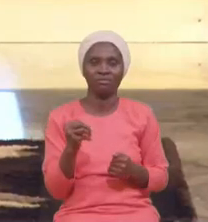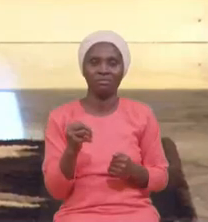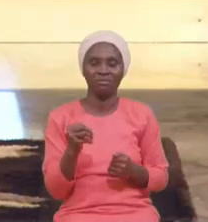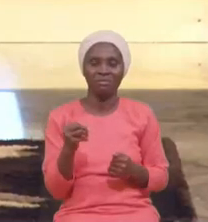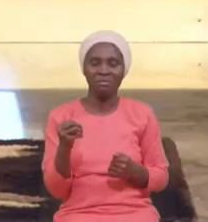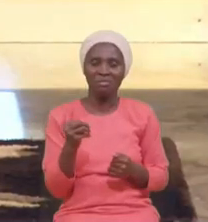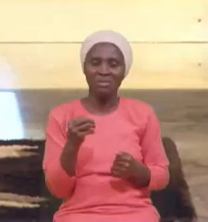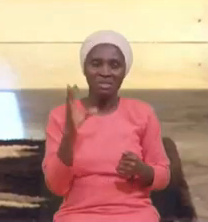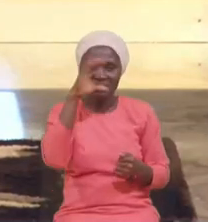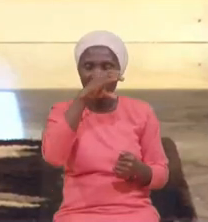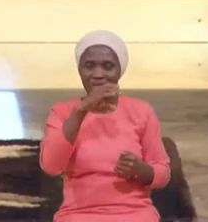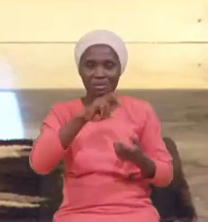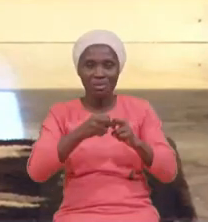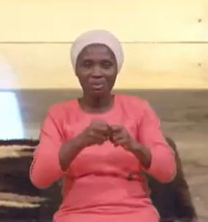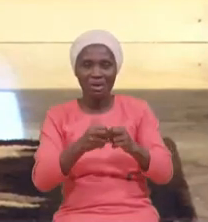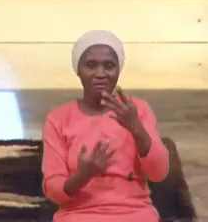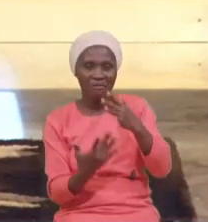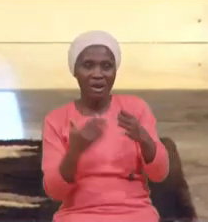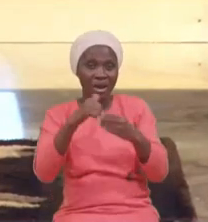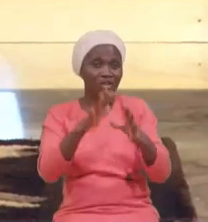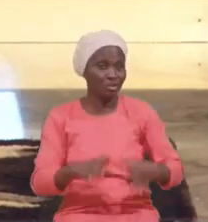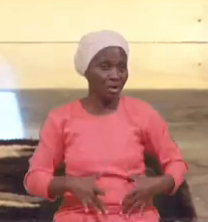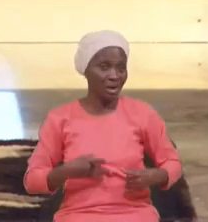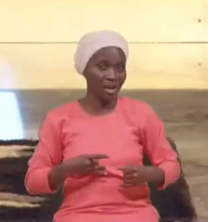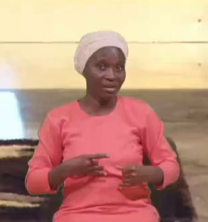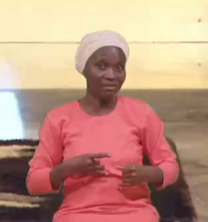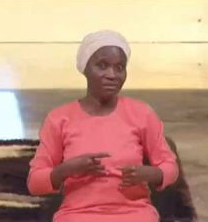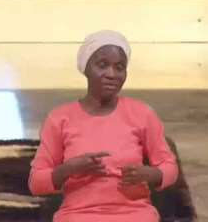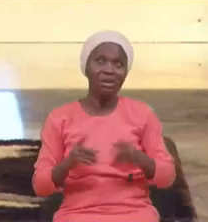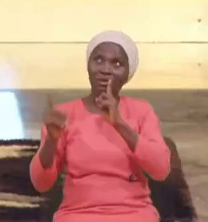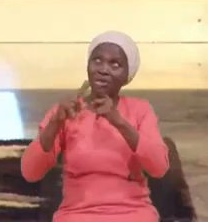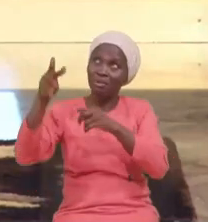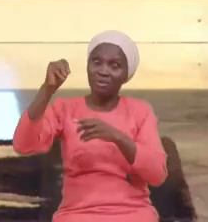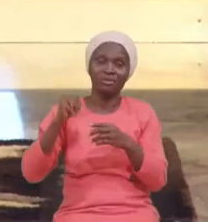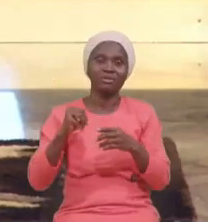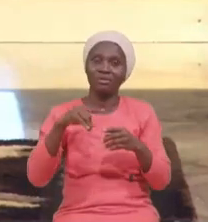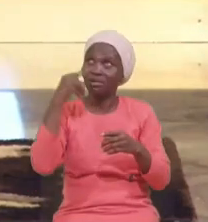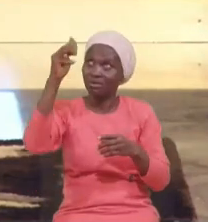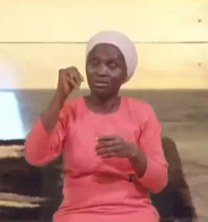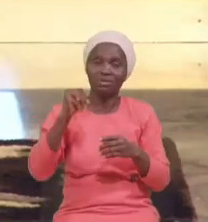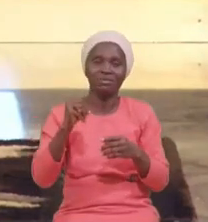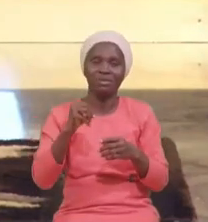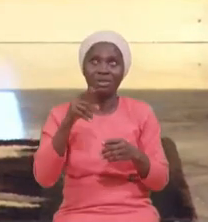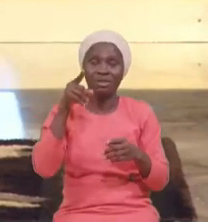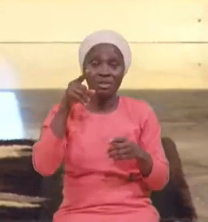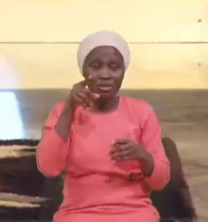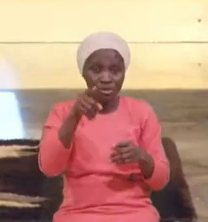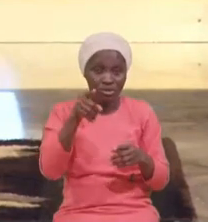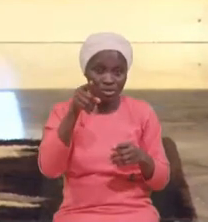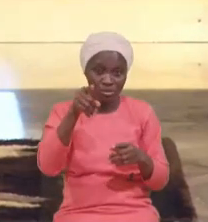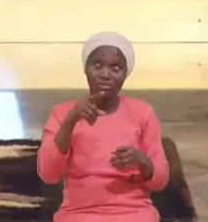Pas de feu à rallumer. L'homme-là était vraiment